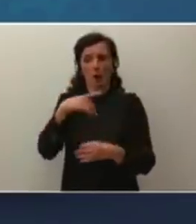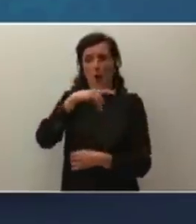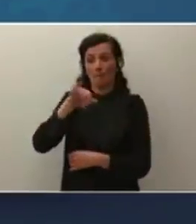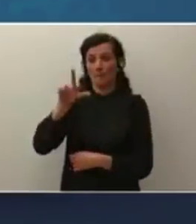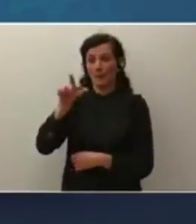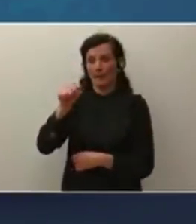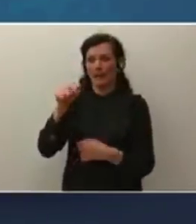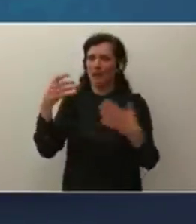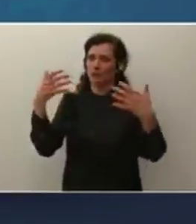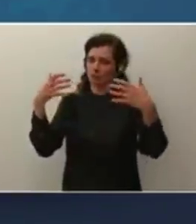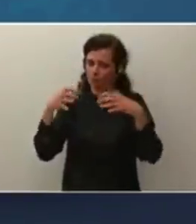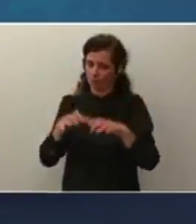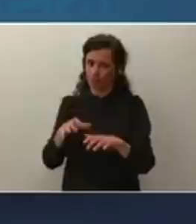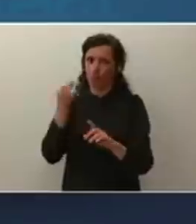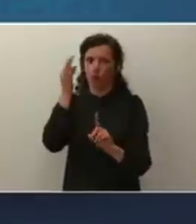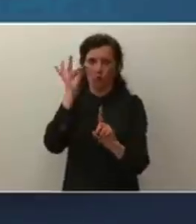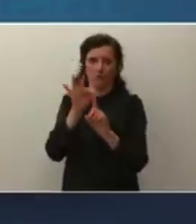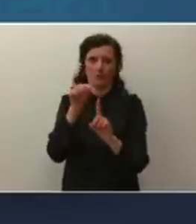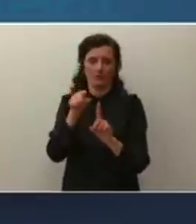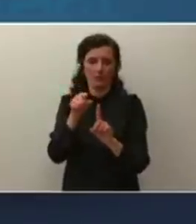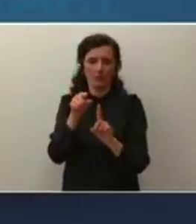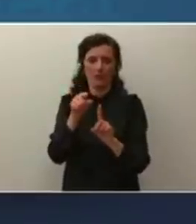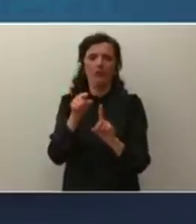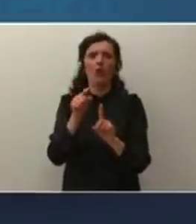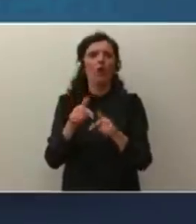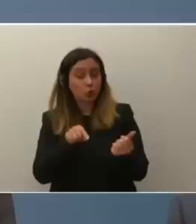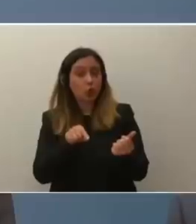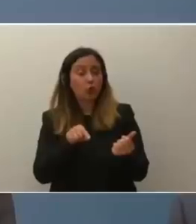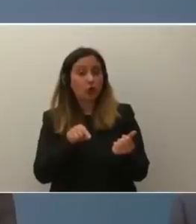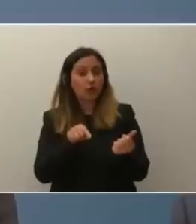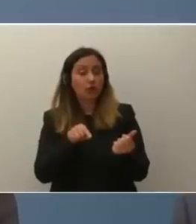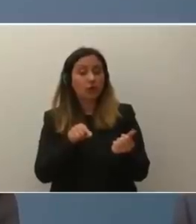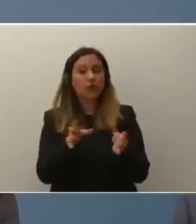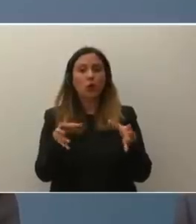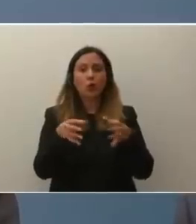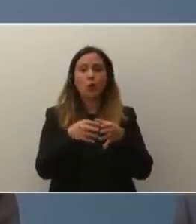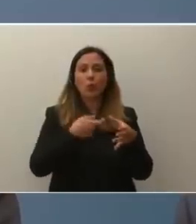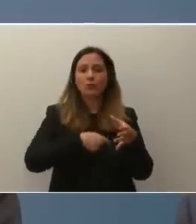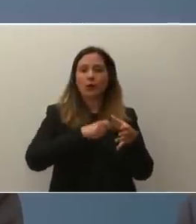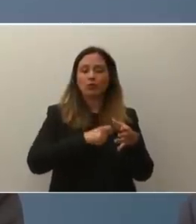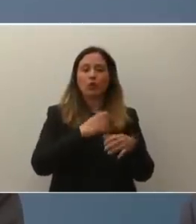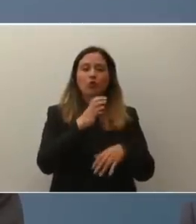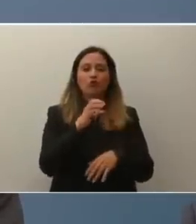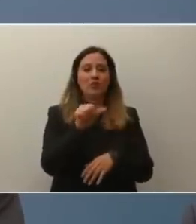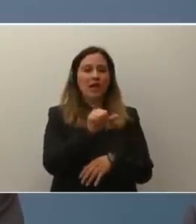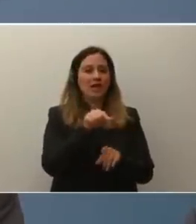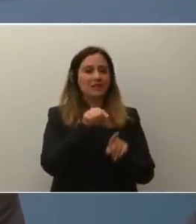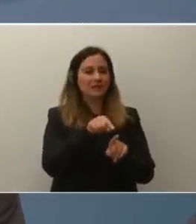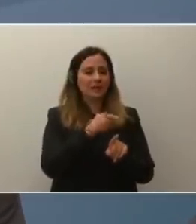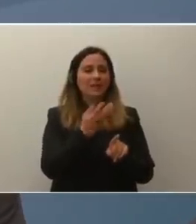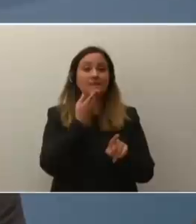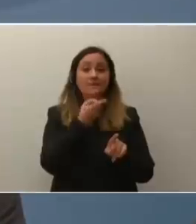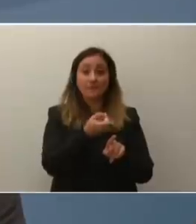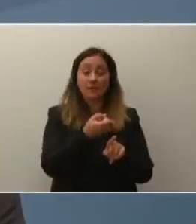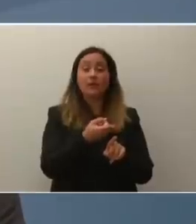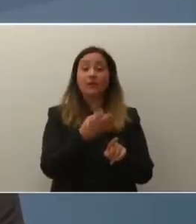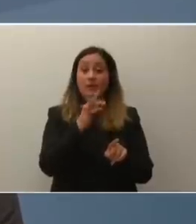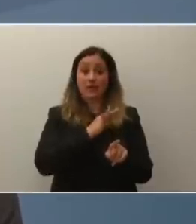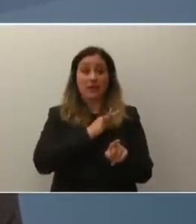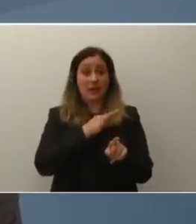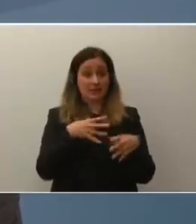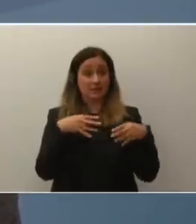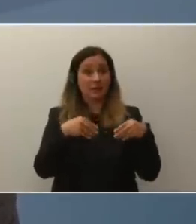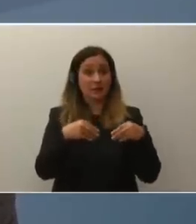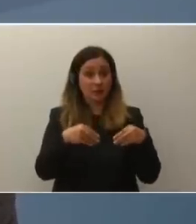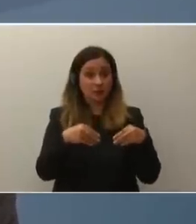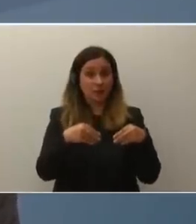senza che venga compromessa l'economia dei paesi. Il numero in sé non dice nulla. manifestazione di interesse. Se poi